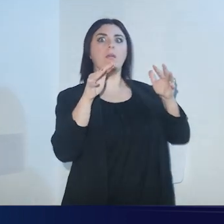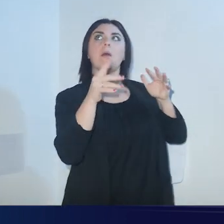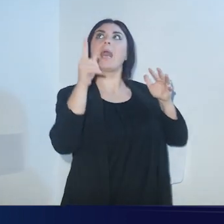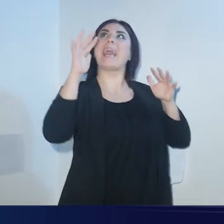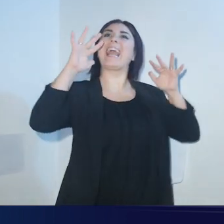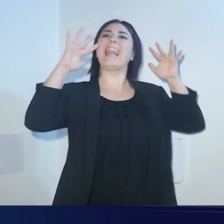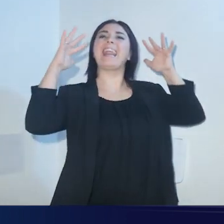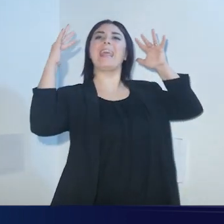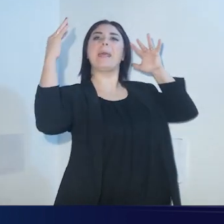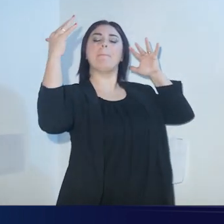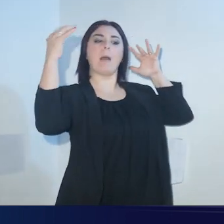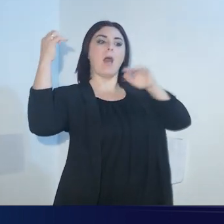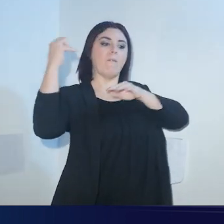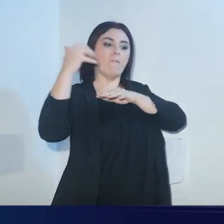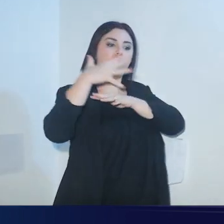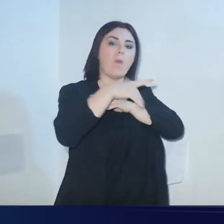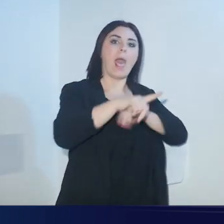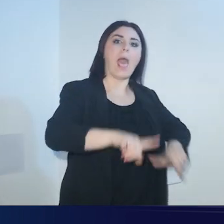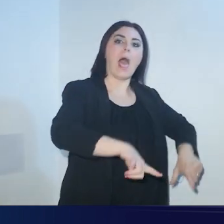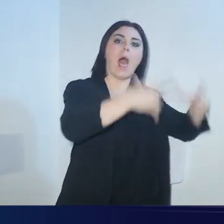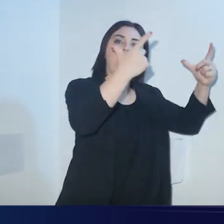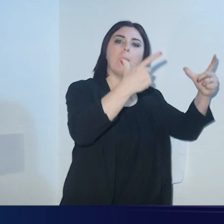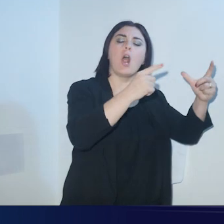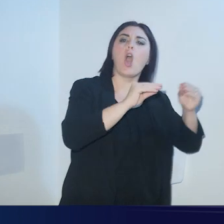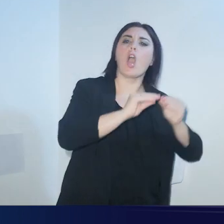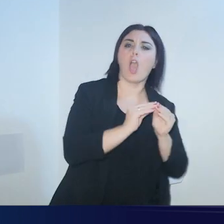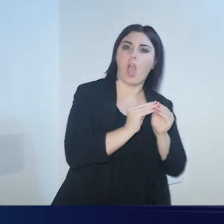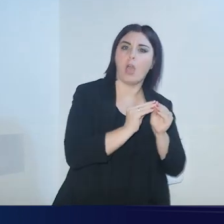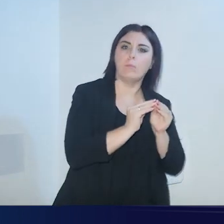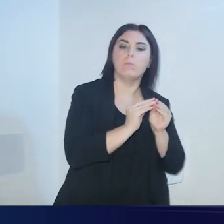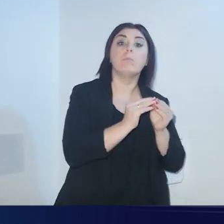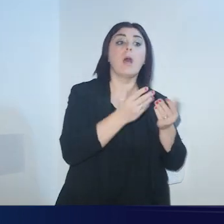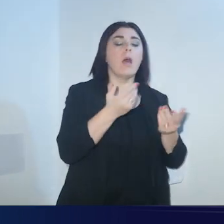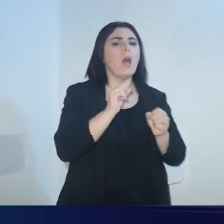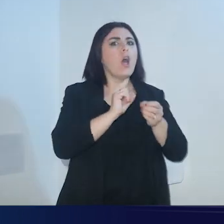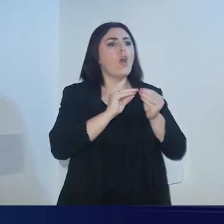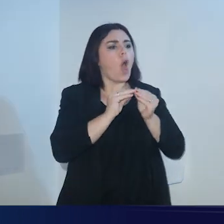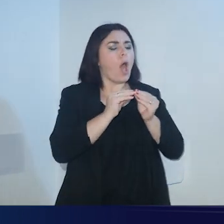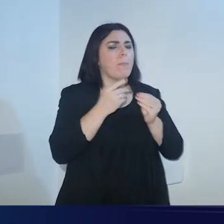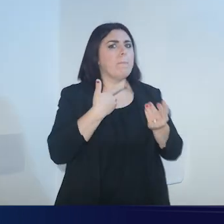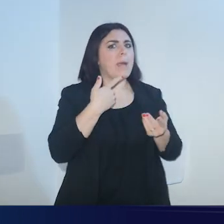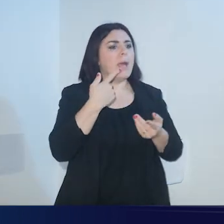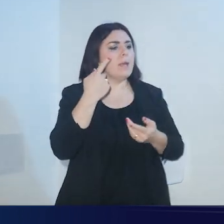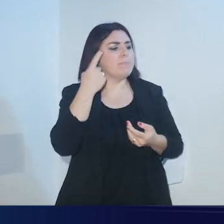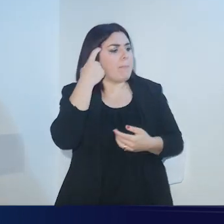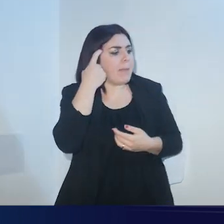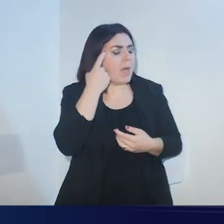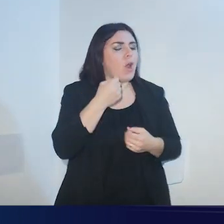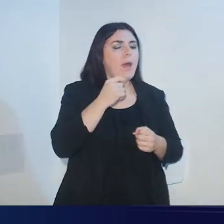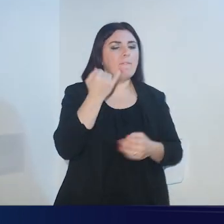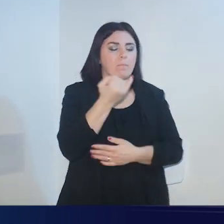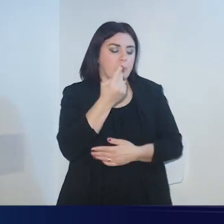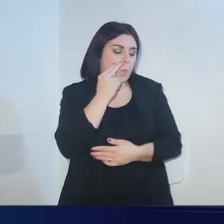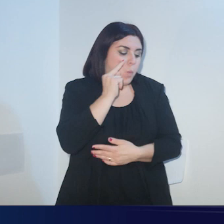del clima sugli alberi, in che modo, quindi guardando gli anelli, quindi